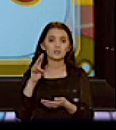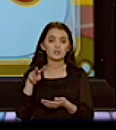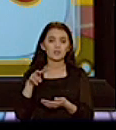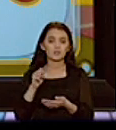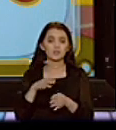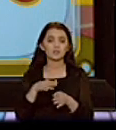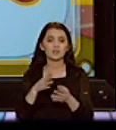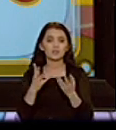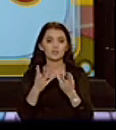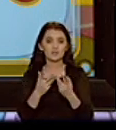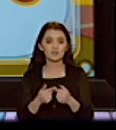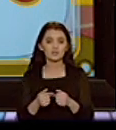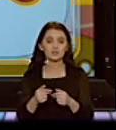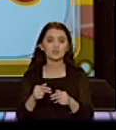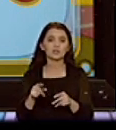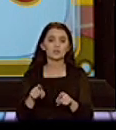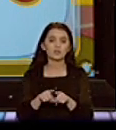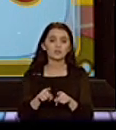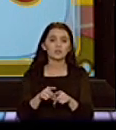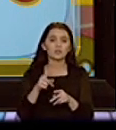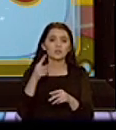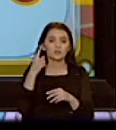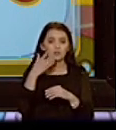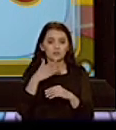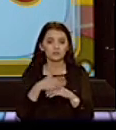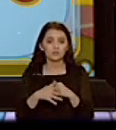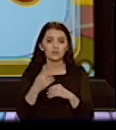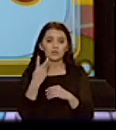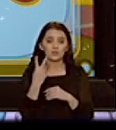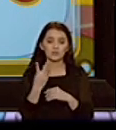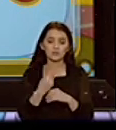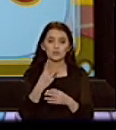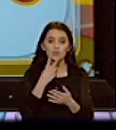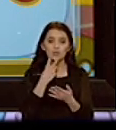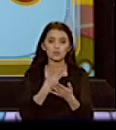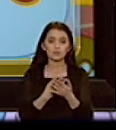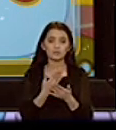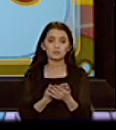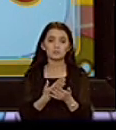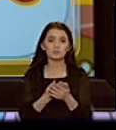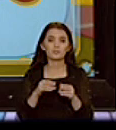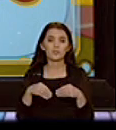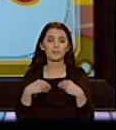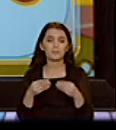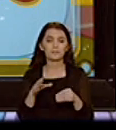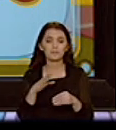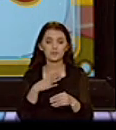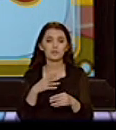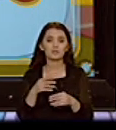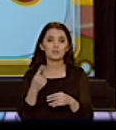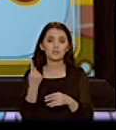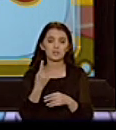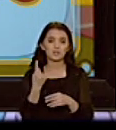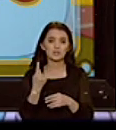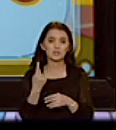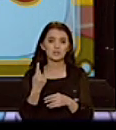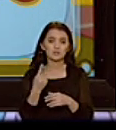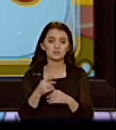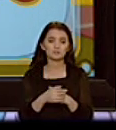yechishni va tekshirishni tushuntiring. Bizga ikki xil ko'rinishda tenglama berilgan. Birinchi